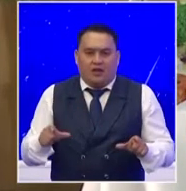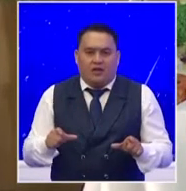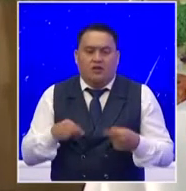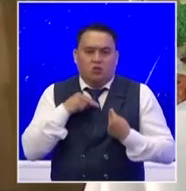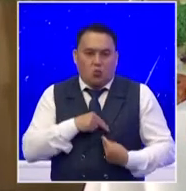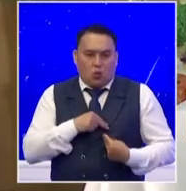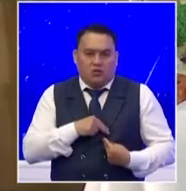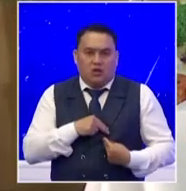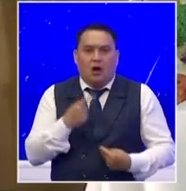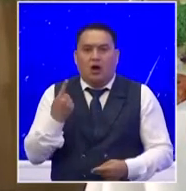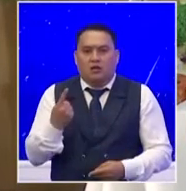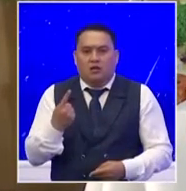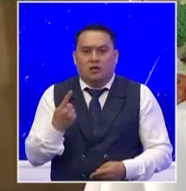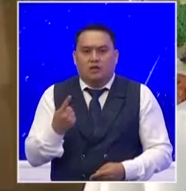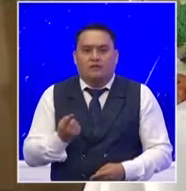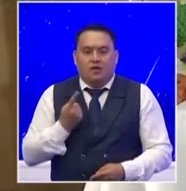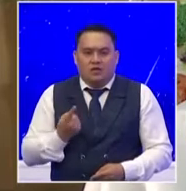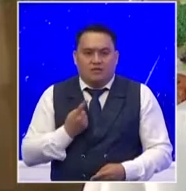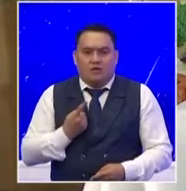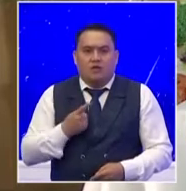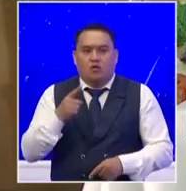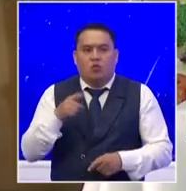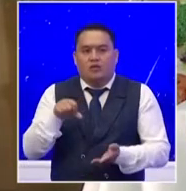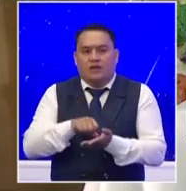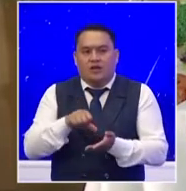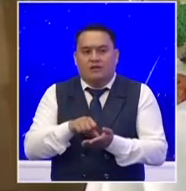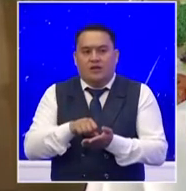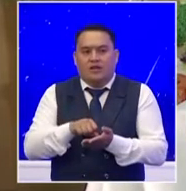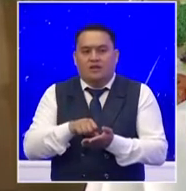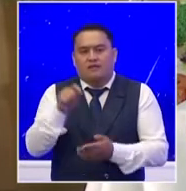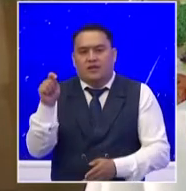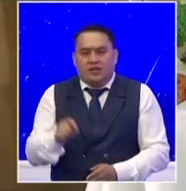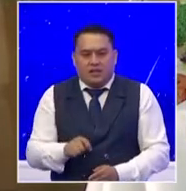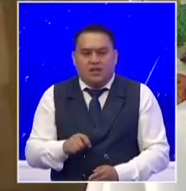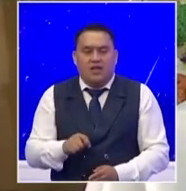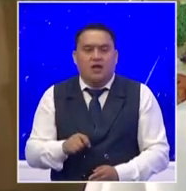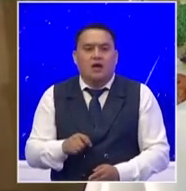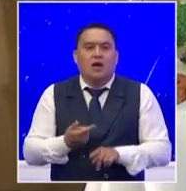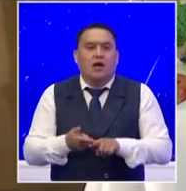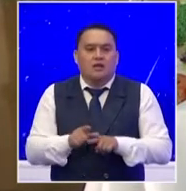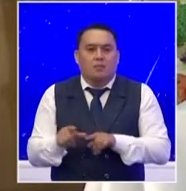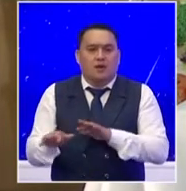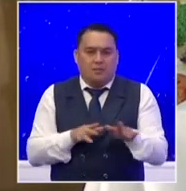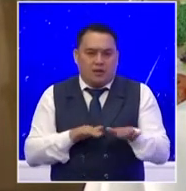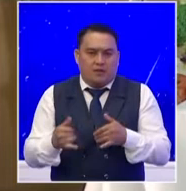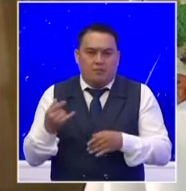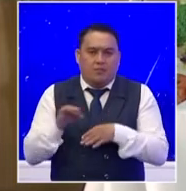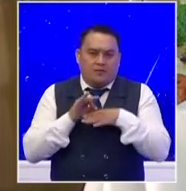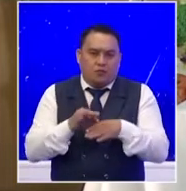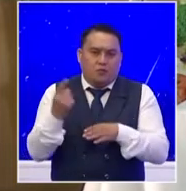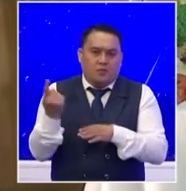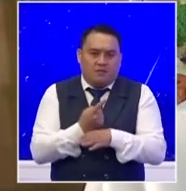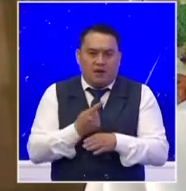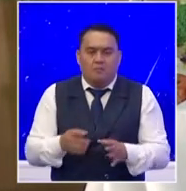труженика тыла и одна вдова участника Великой Отечественной войны. Данное мероприятие проводится у нас впервые с